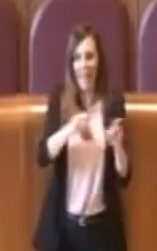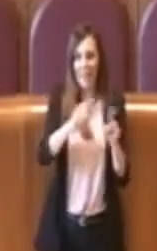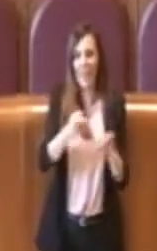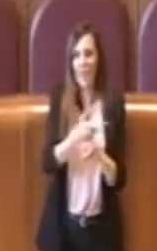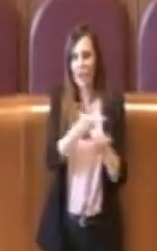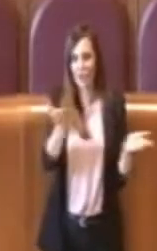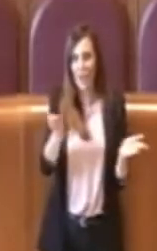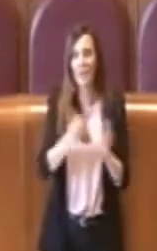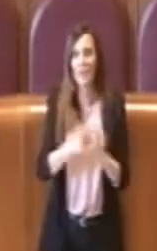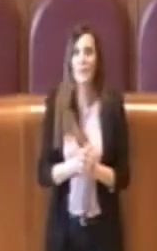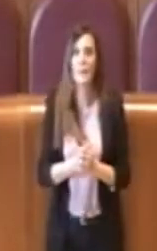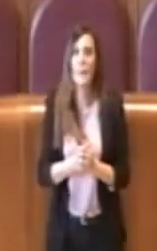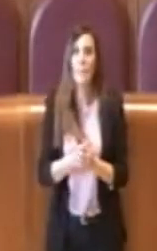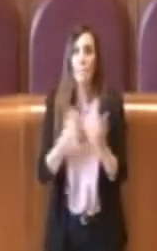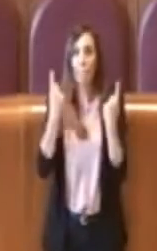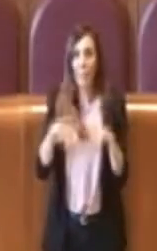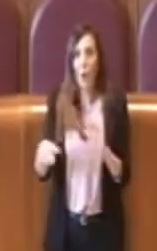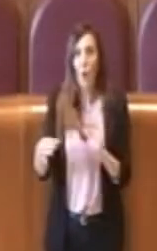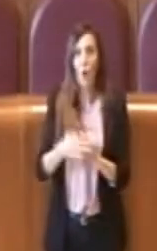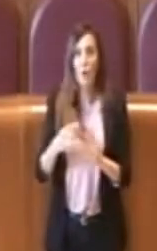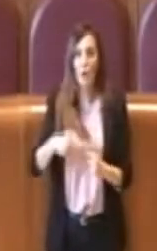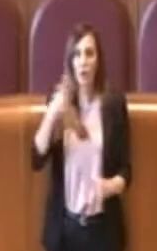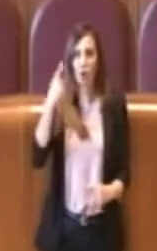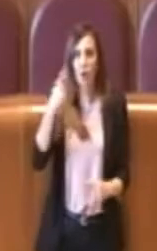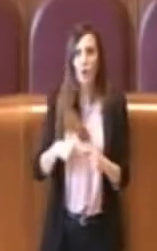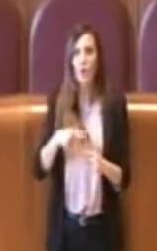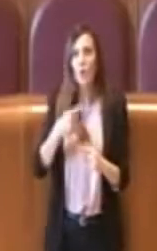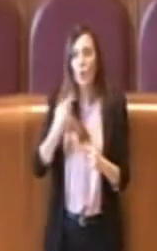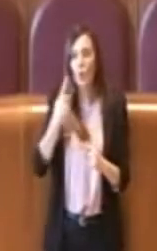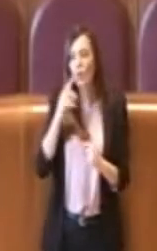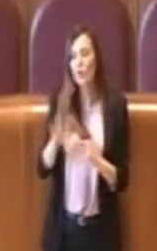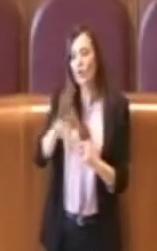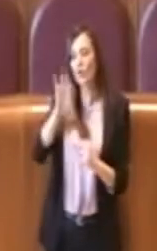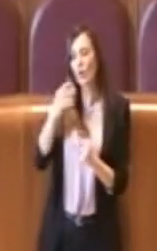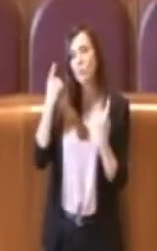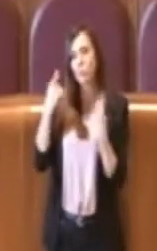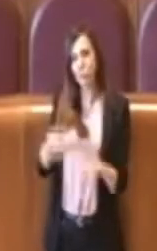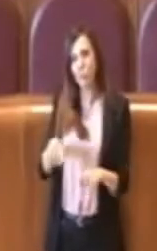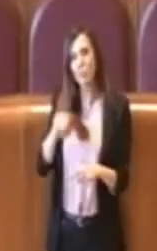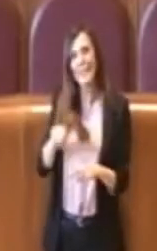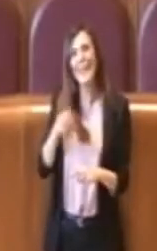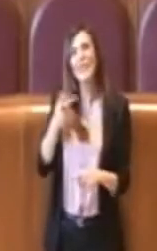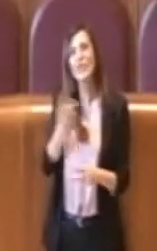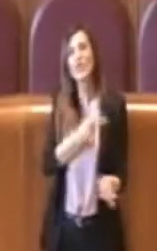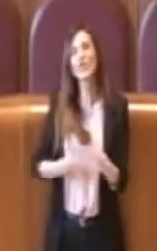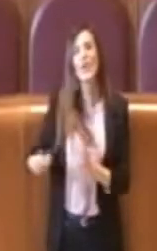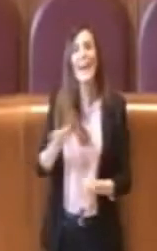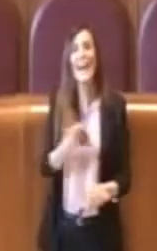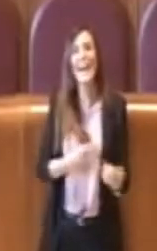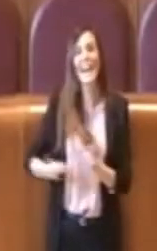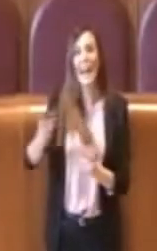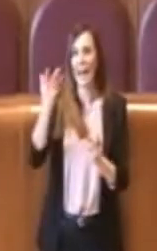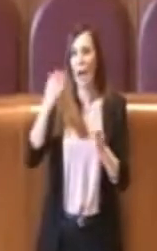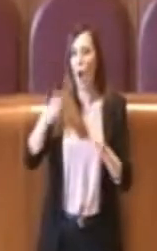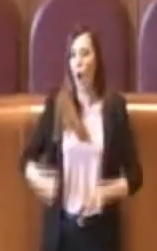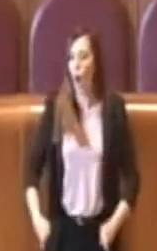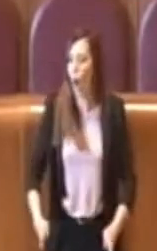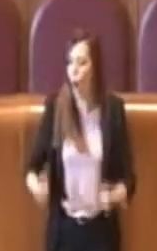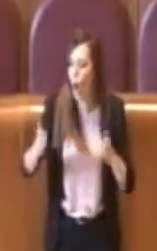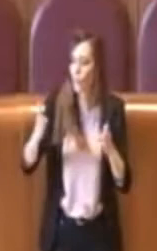commercianti. Quindi questo ordine del giorno va proprio in quell'indirizzo, quindi di trovare dei